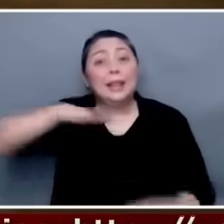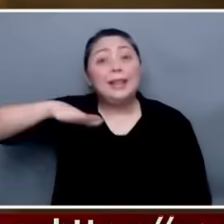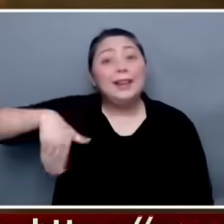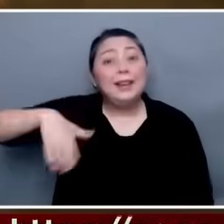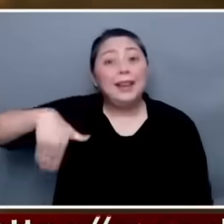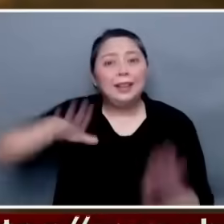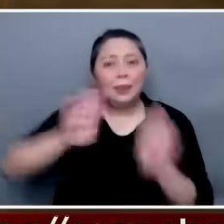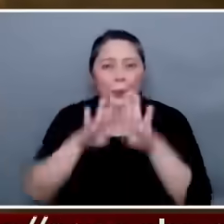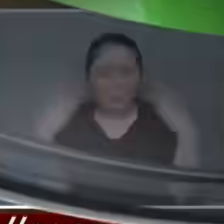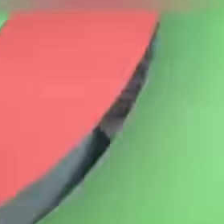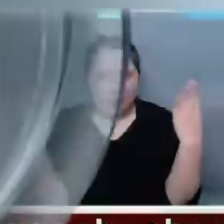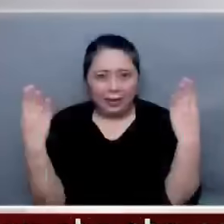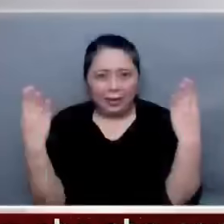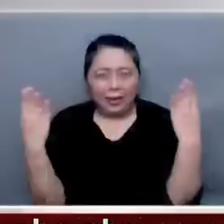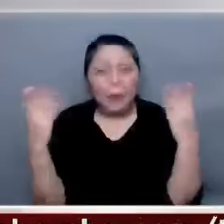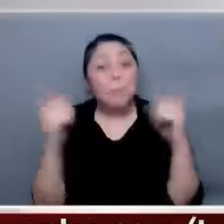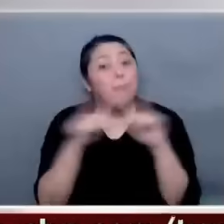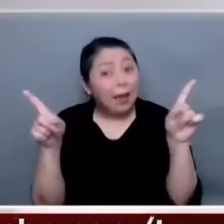magsasara.